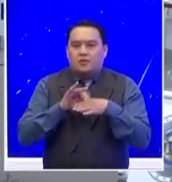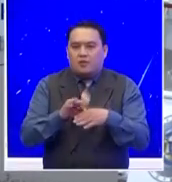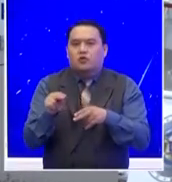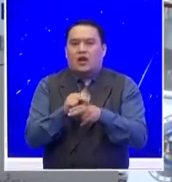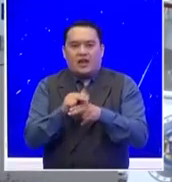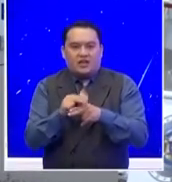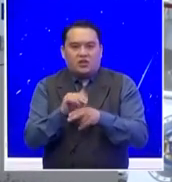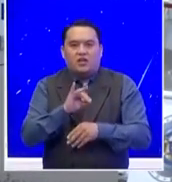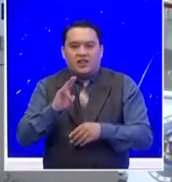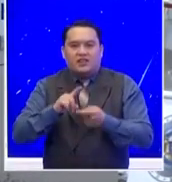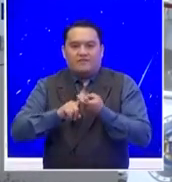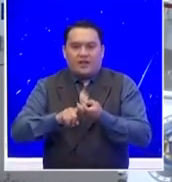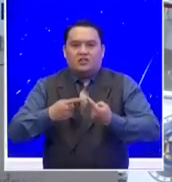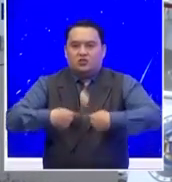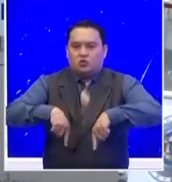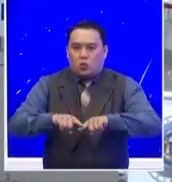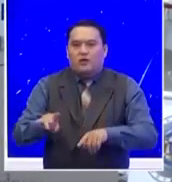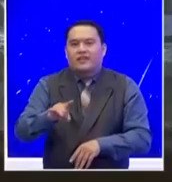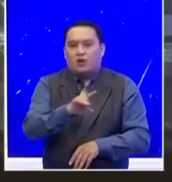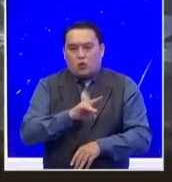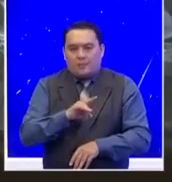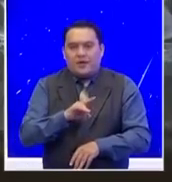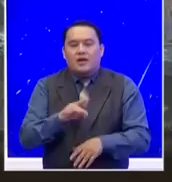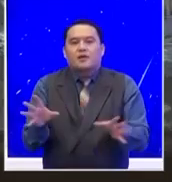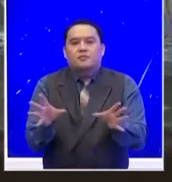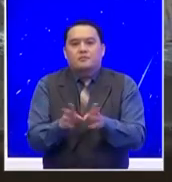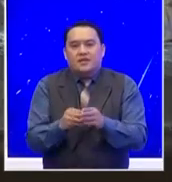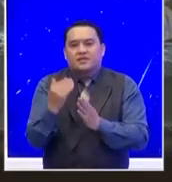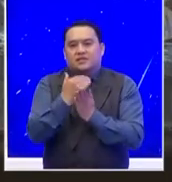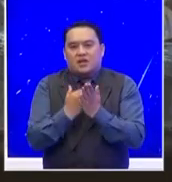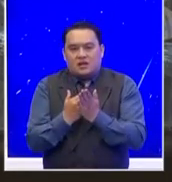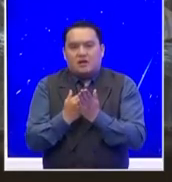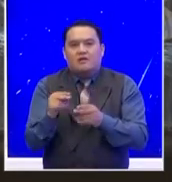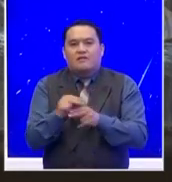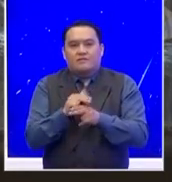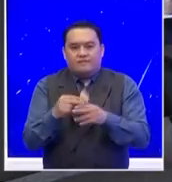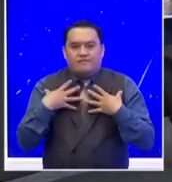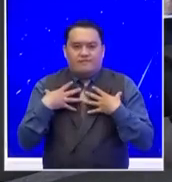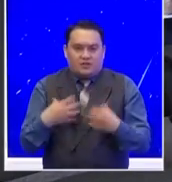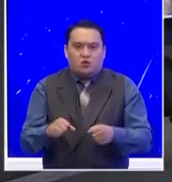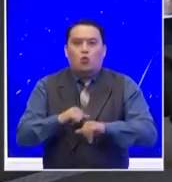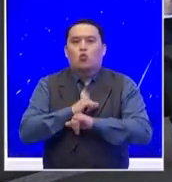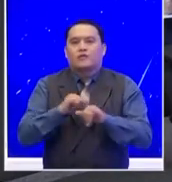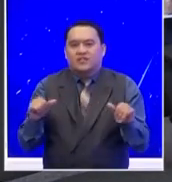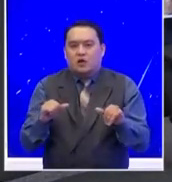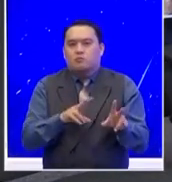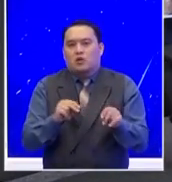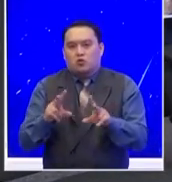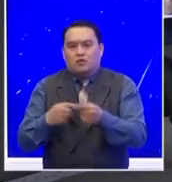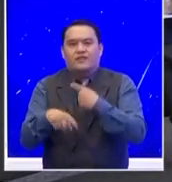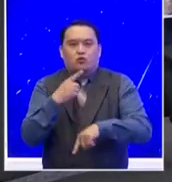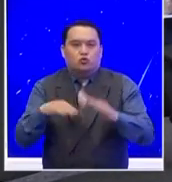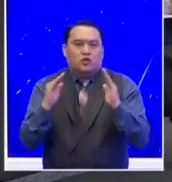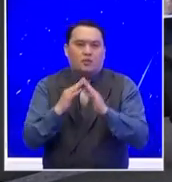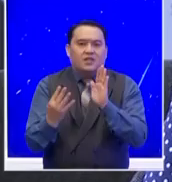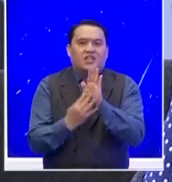стационарное лечение в инфекционных отделениях клиник региона. Вместе с тем, статистика вылечившихся также растет. Благополучно выздоровев, вернулись